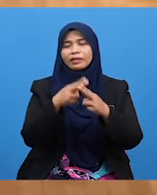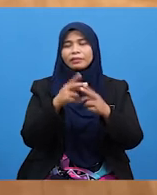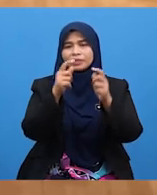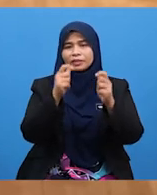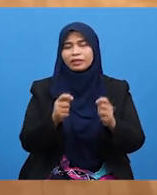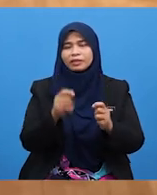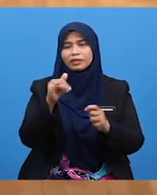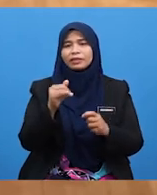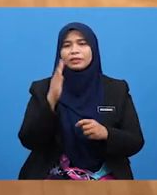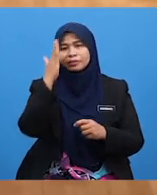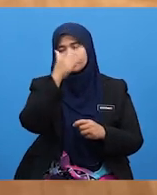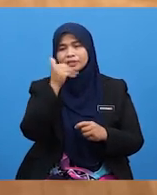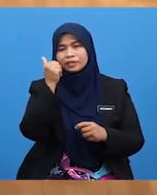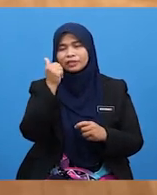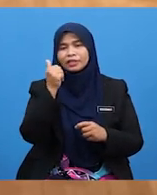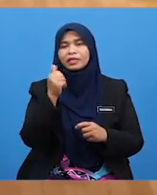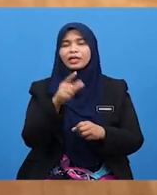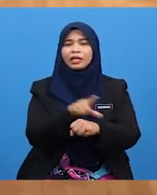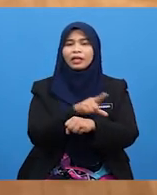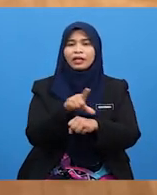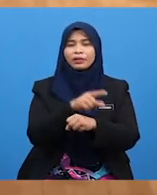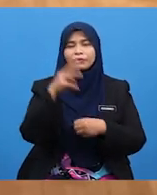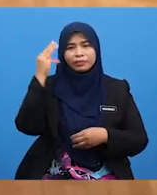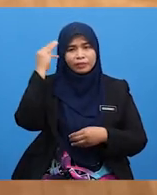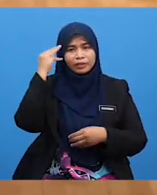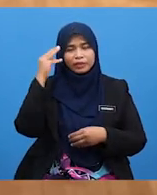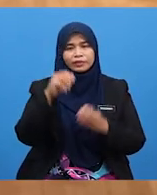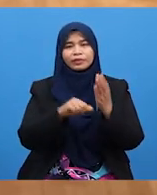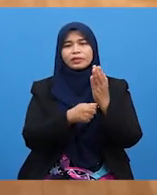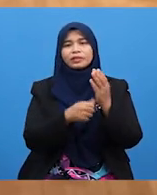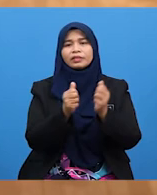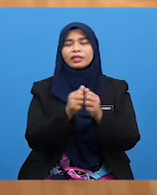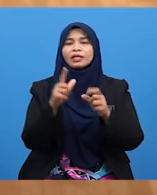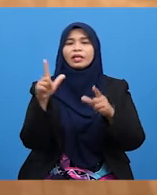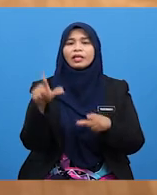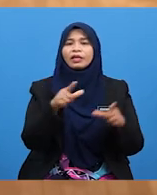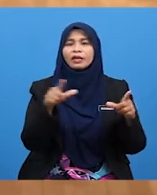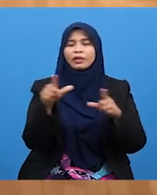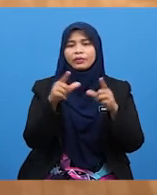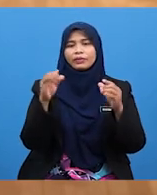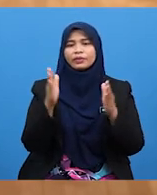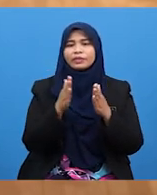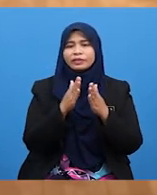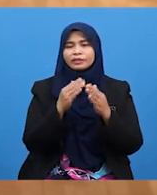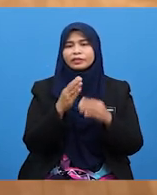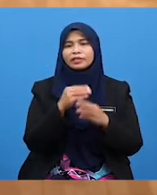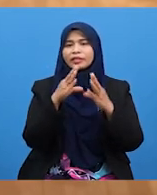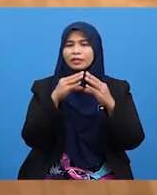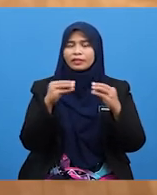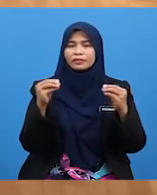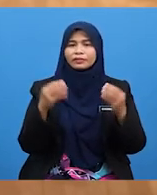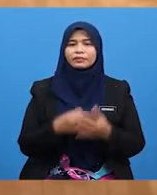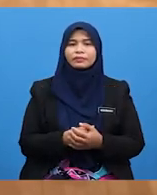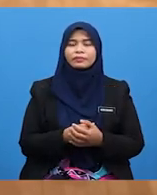nama teknik yang mencantikkan lagi lagu Melayu asli dengan lenggok-lenggok kecil dan